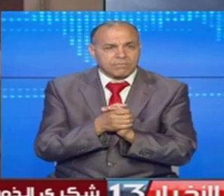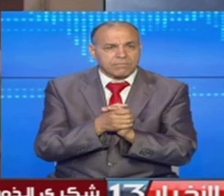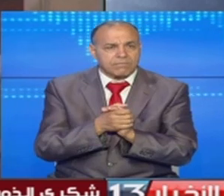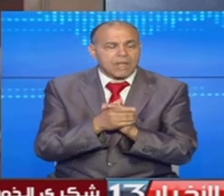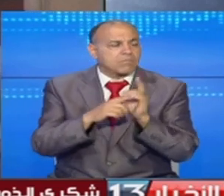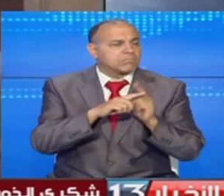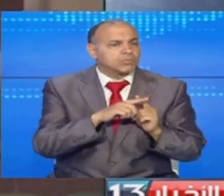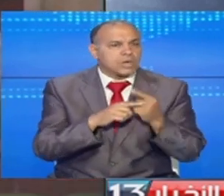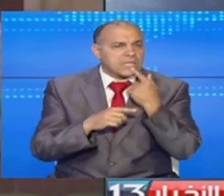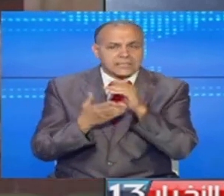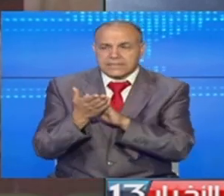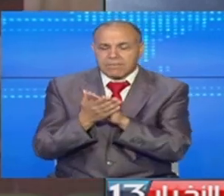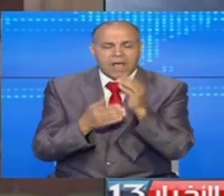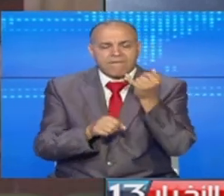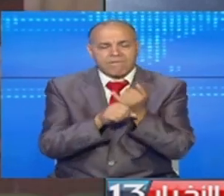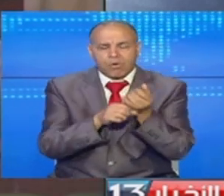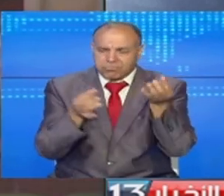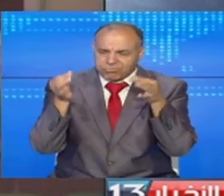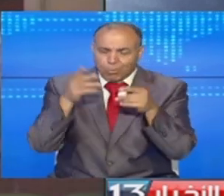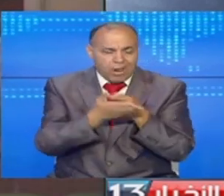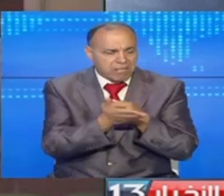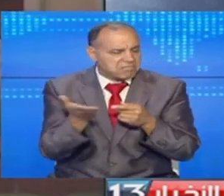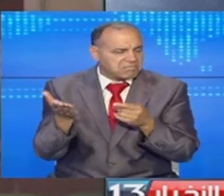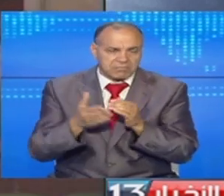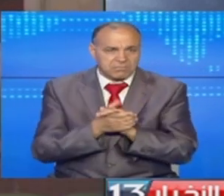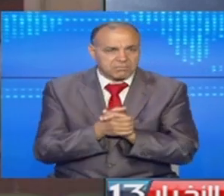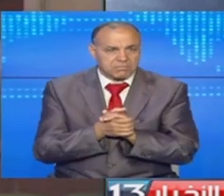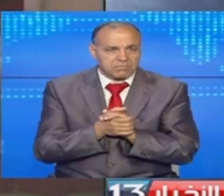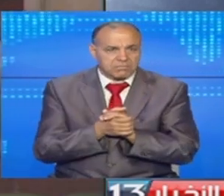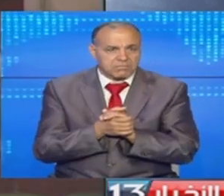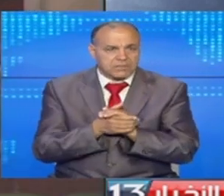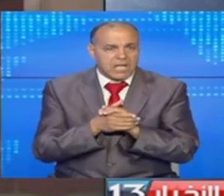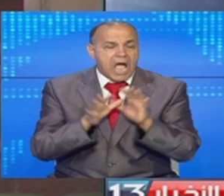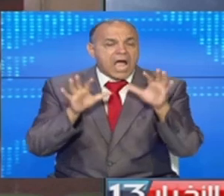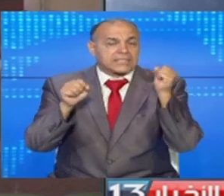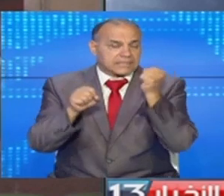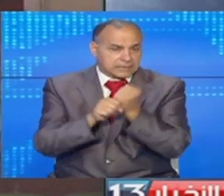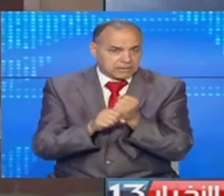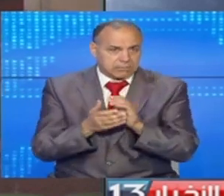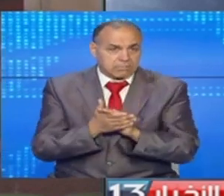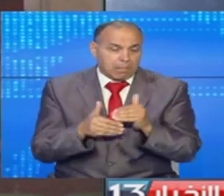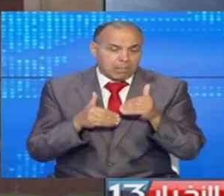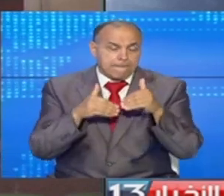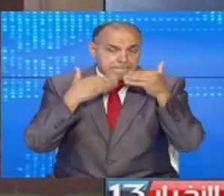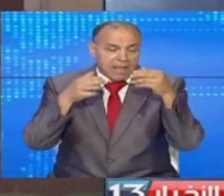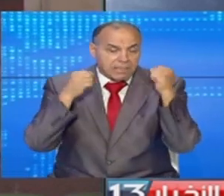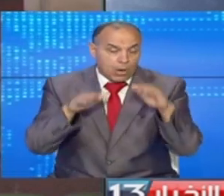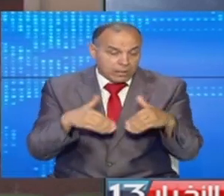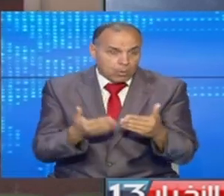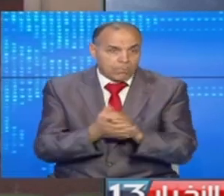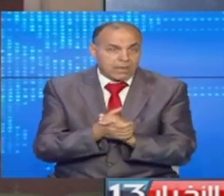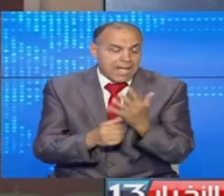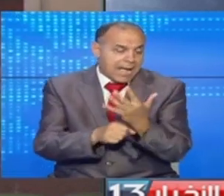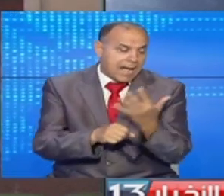الإيجابي، والله يسامحوني راهو كذبة يا ناس، راهو كذبة. عنا 10 سنين تو ما بعد الثورة، في